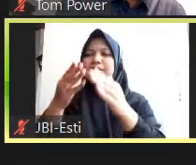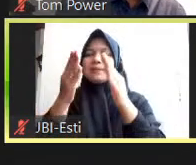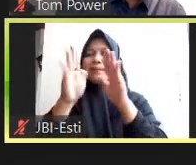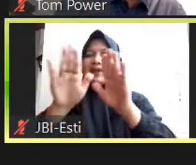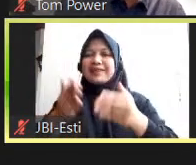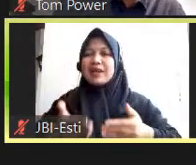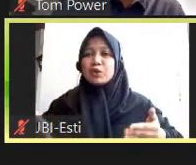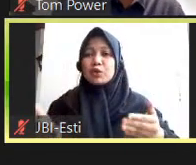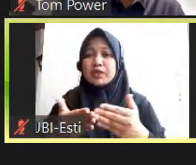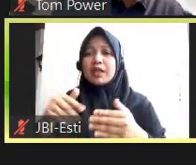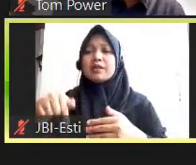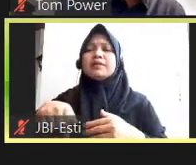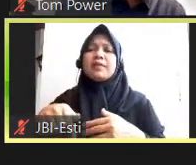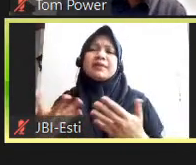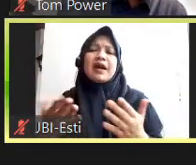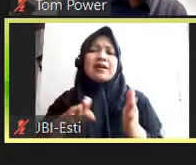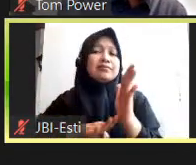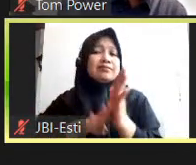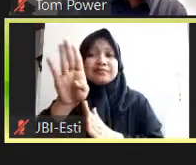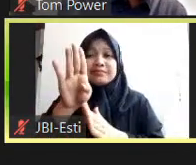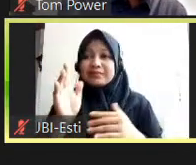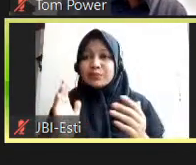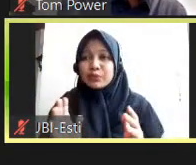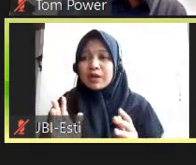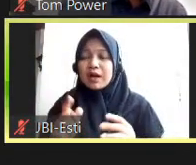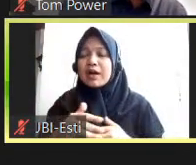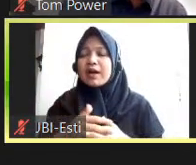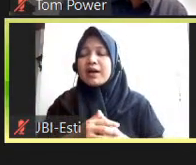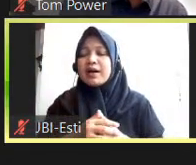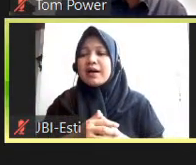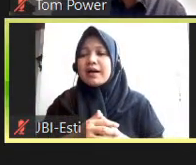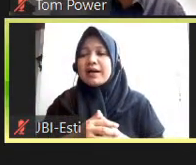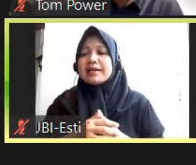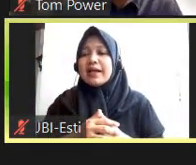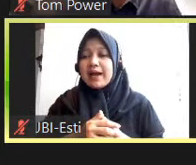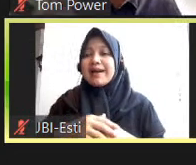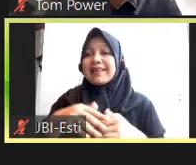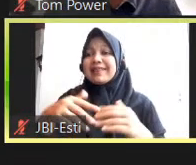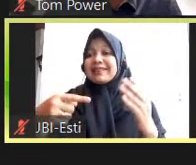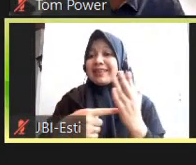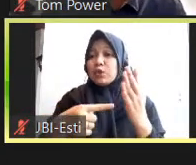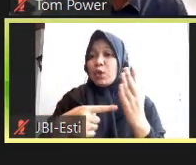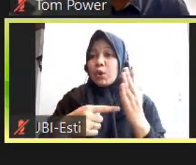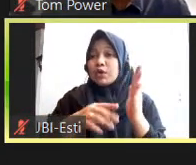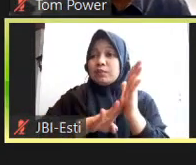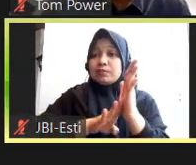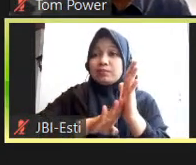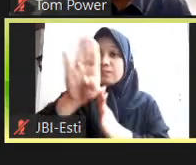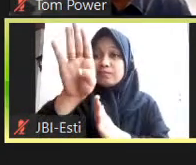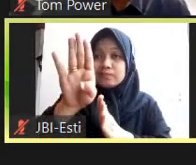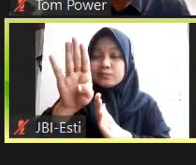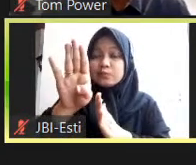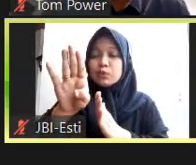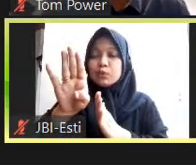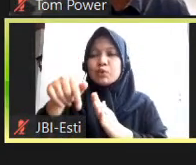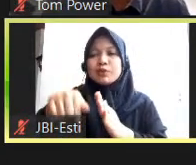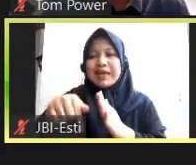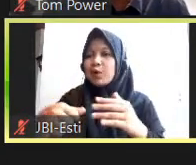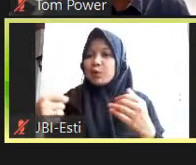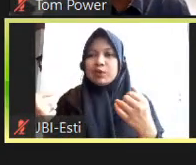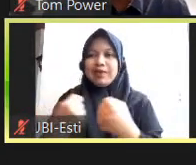teknologi digital itu juga memunculkan kerentanan yang disebut dengan serangan cyber terarah, di